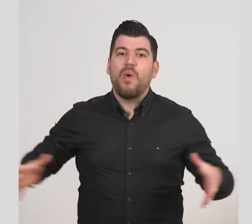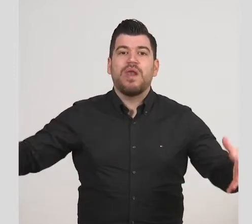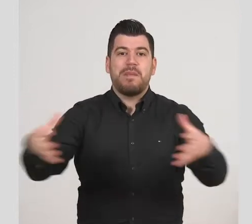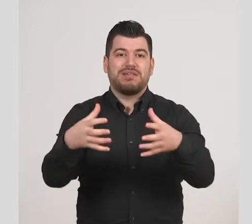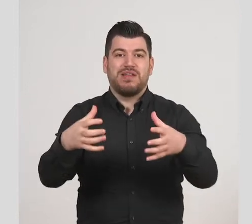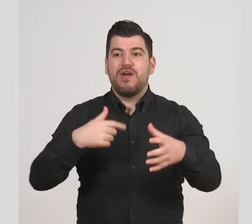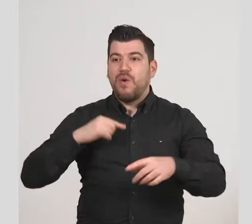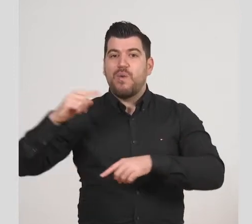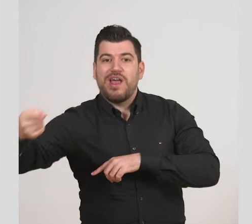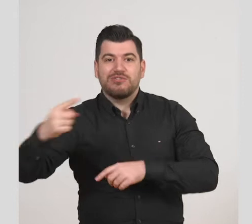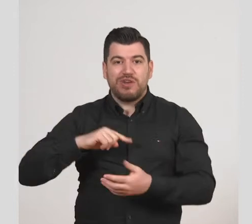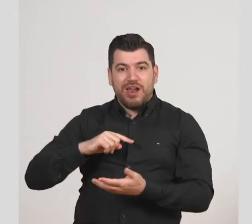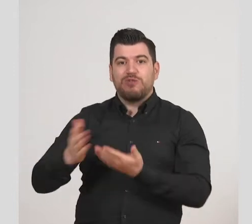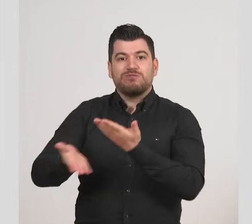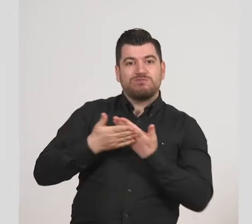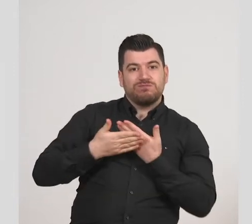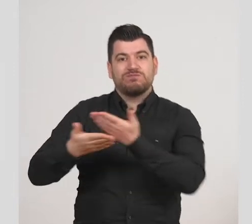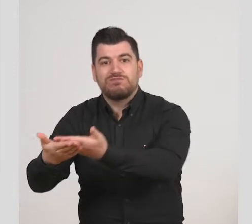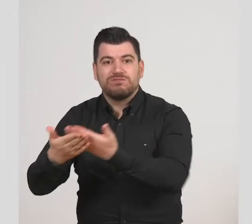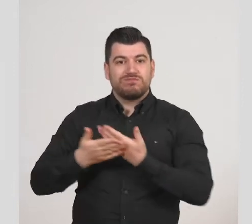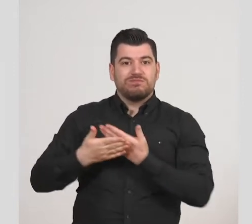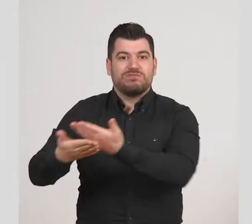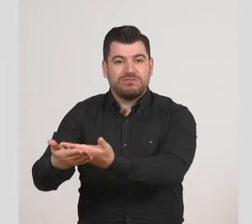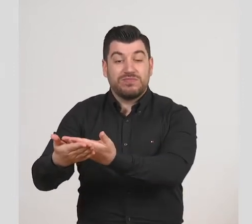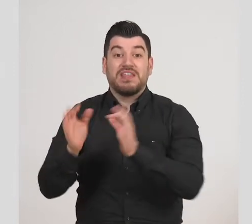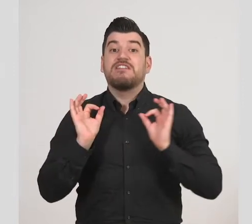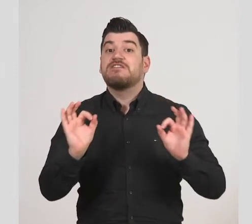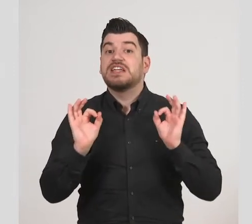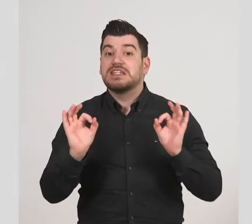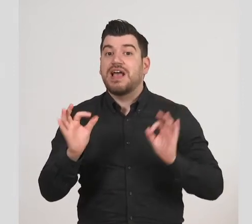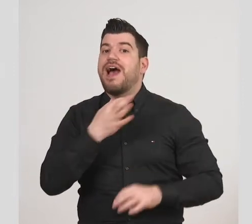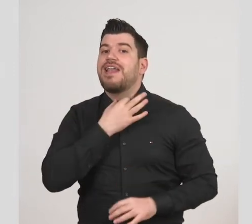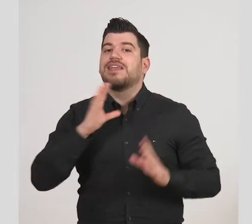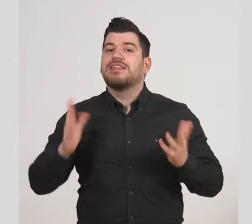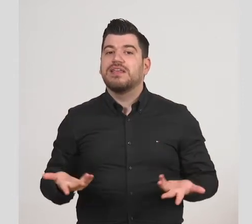ένας να βοηθάει τον άλλον. Και φυσικά έχουμε ανάγκη